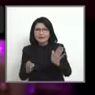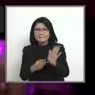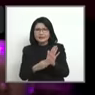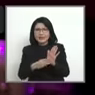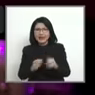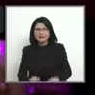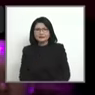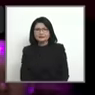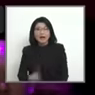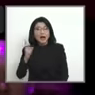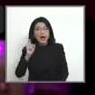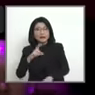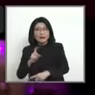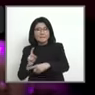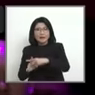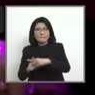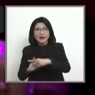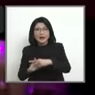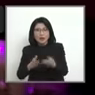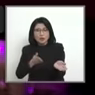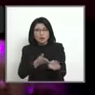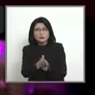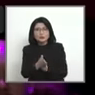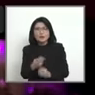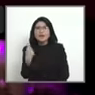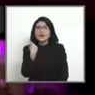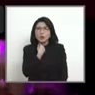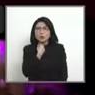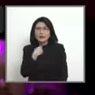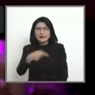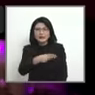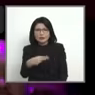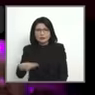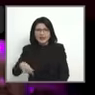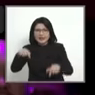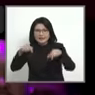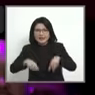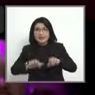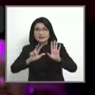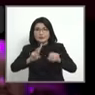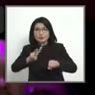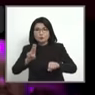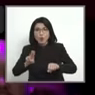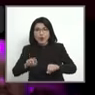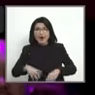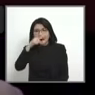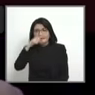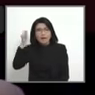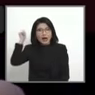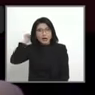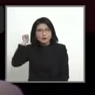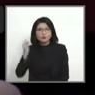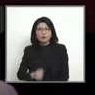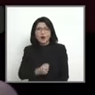terakhir Bang Refli Pak Anis menjelaskan bahwa ini perjalanan panjang 1 tahun terakhir penuh liku tapi diakhiri dengan kita harus menjadi negara yang